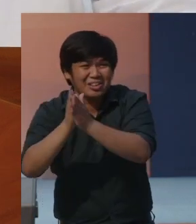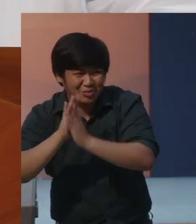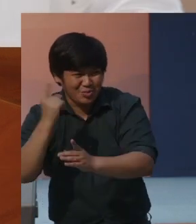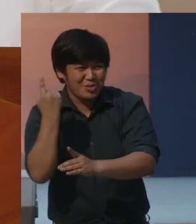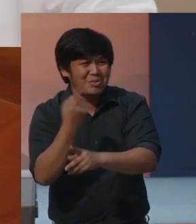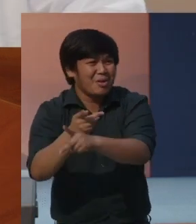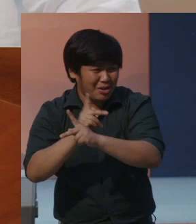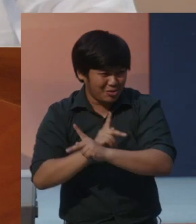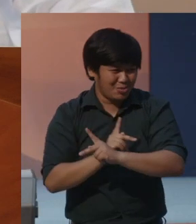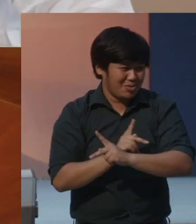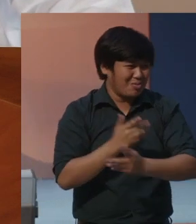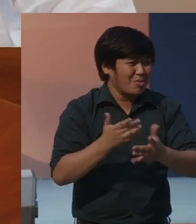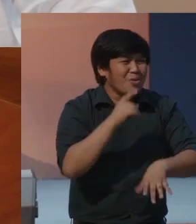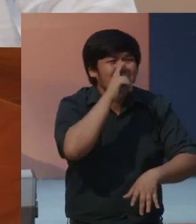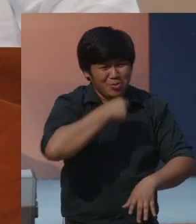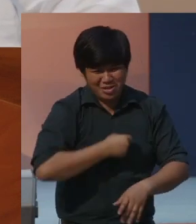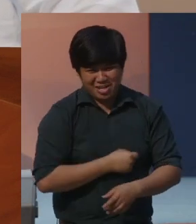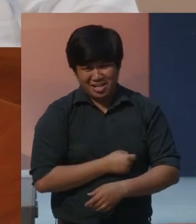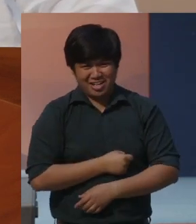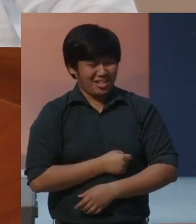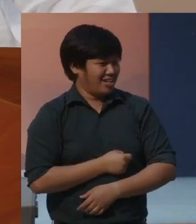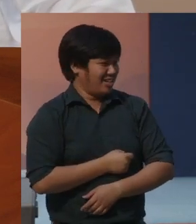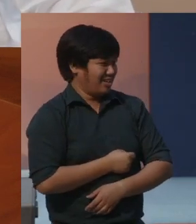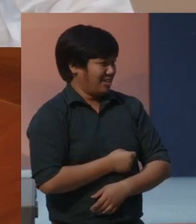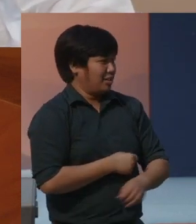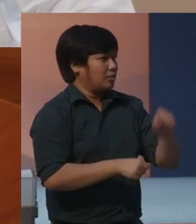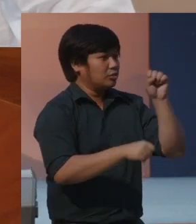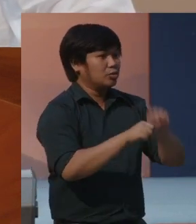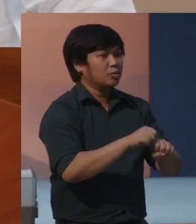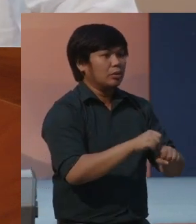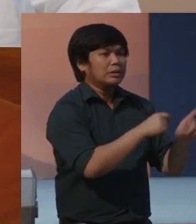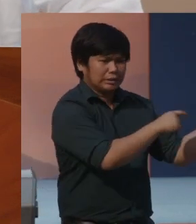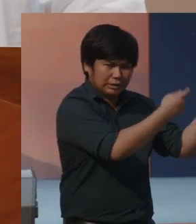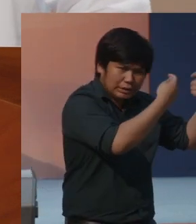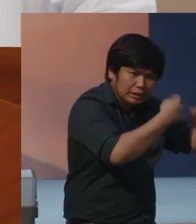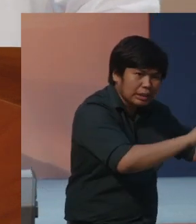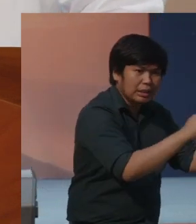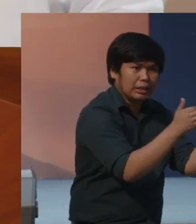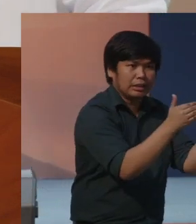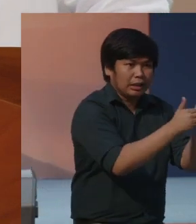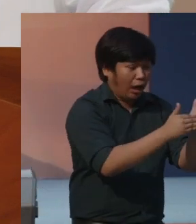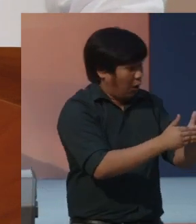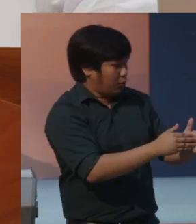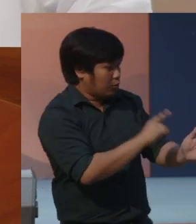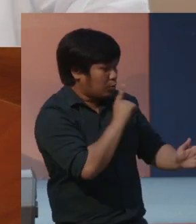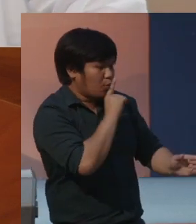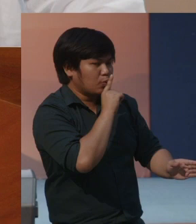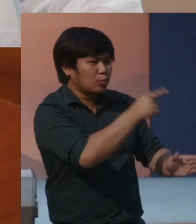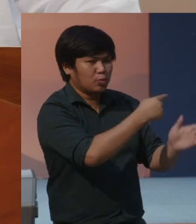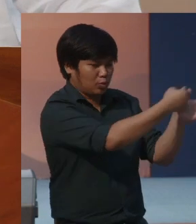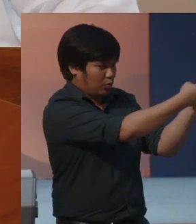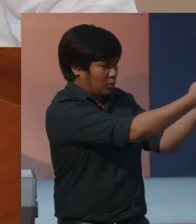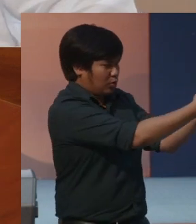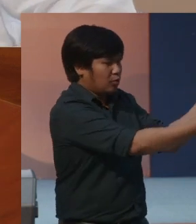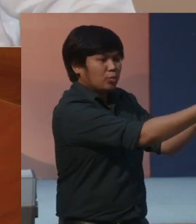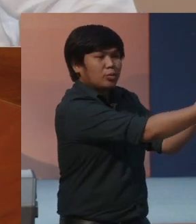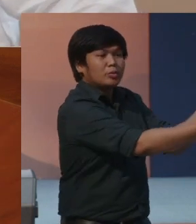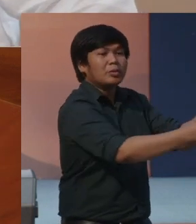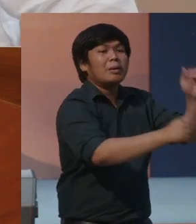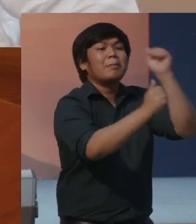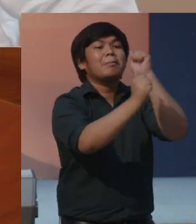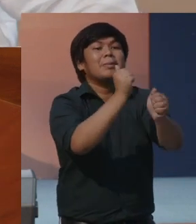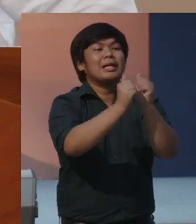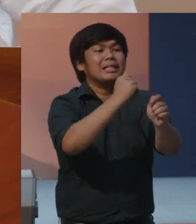bagong pregnancy kit at sumubok siya muli at positive pa rin. Kaya tumawag po siya sa